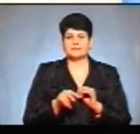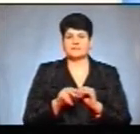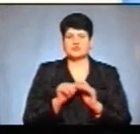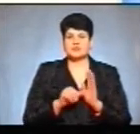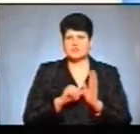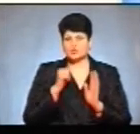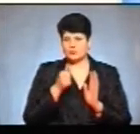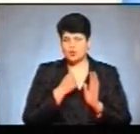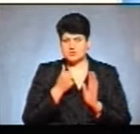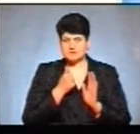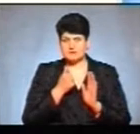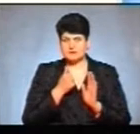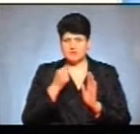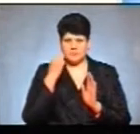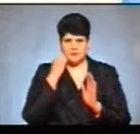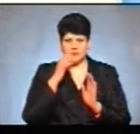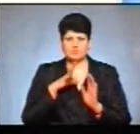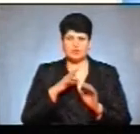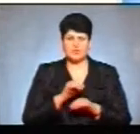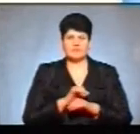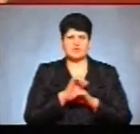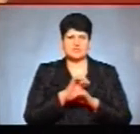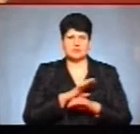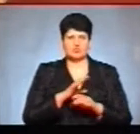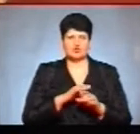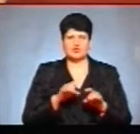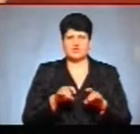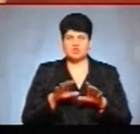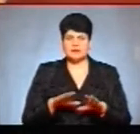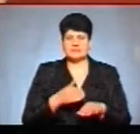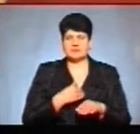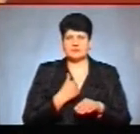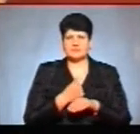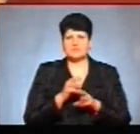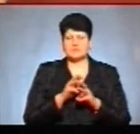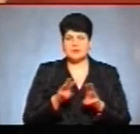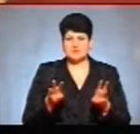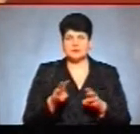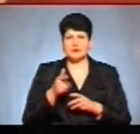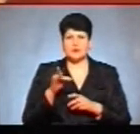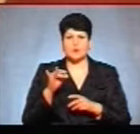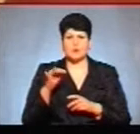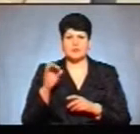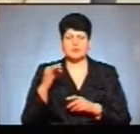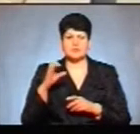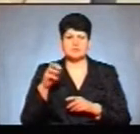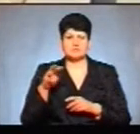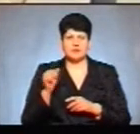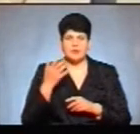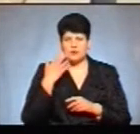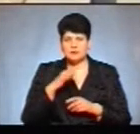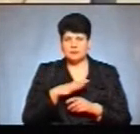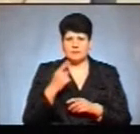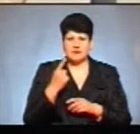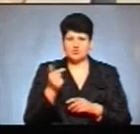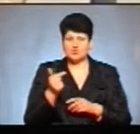2016 році, ви пам'ятаєте, тоді революційне було рішення за ініціативи прем'єр-міністра Гройсмана Володимира Борисовича, в коли у нас була 1